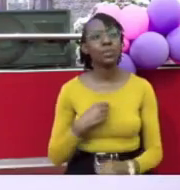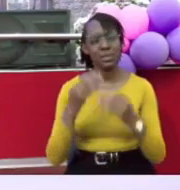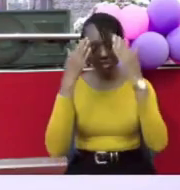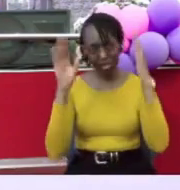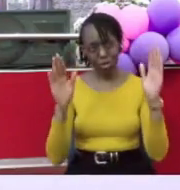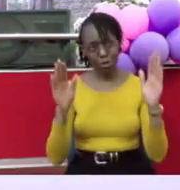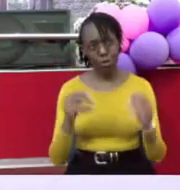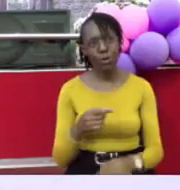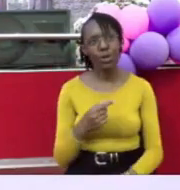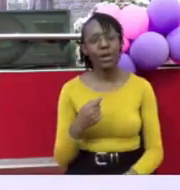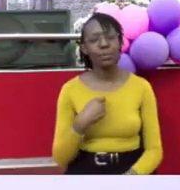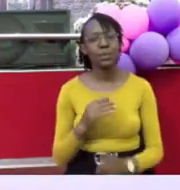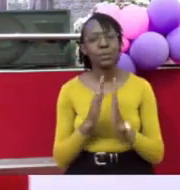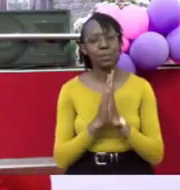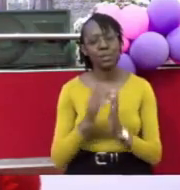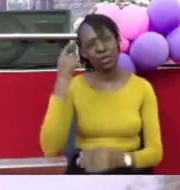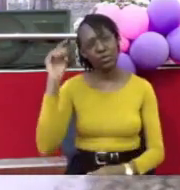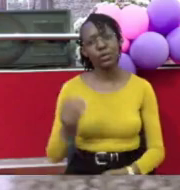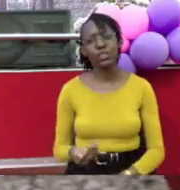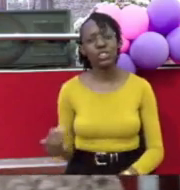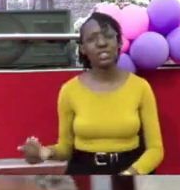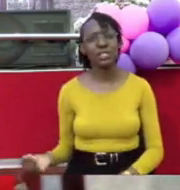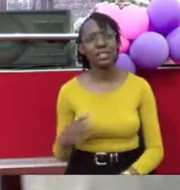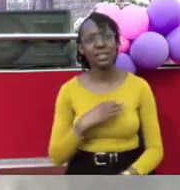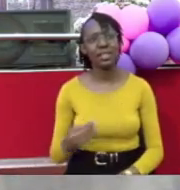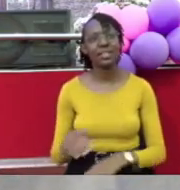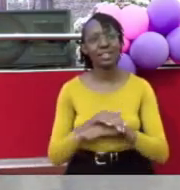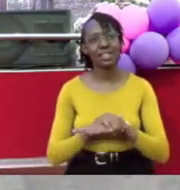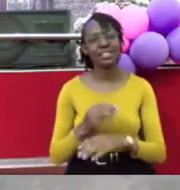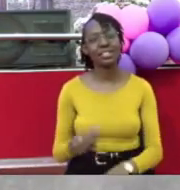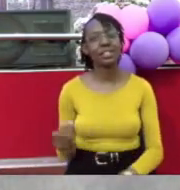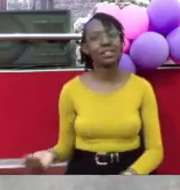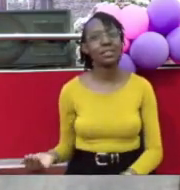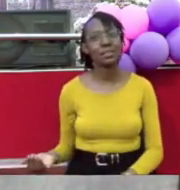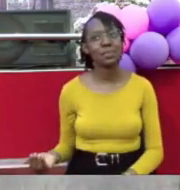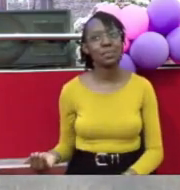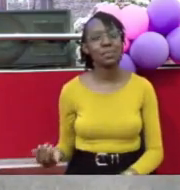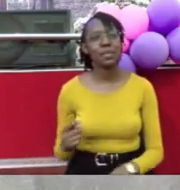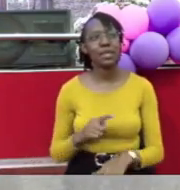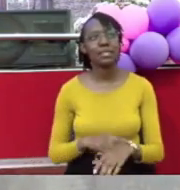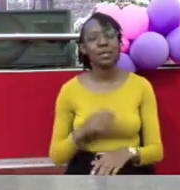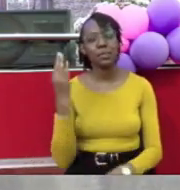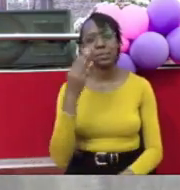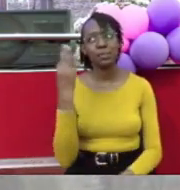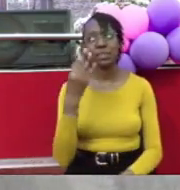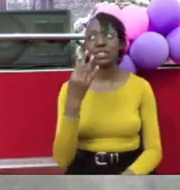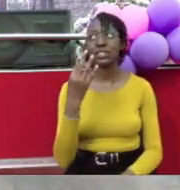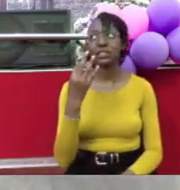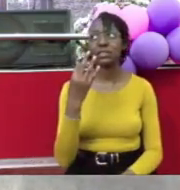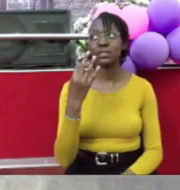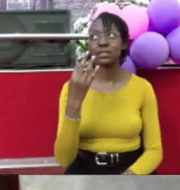then. Nilipookoka nikajua, kumbe mtoto unaweza omba. So when Bonke was preaching in Nakuru, those times we had